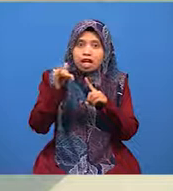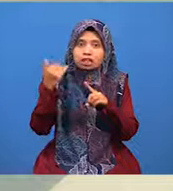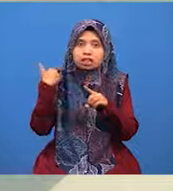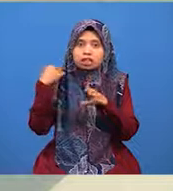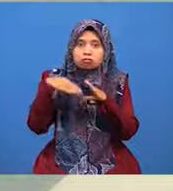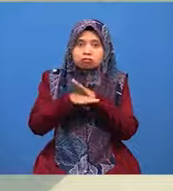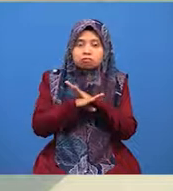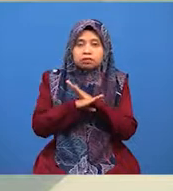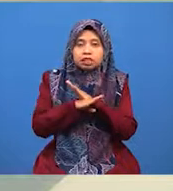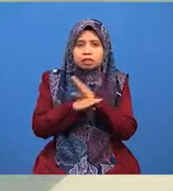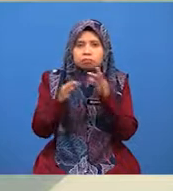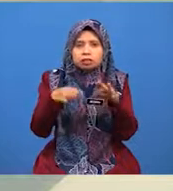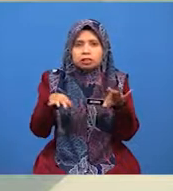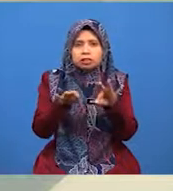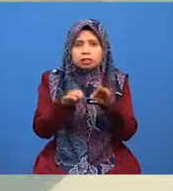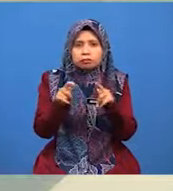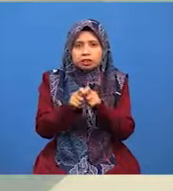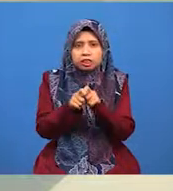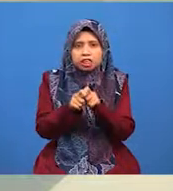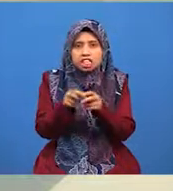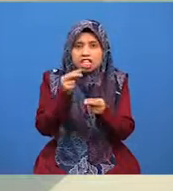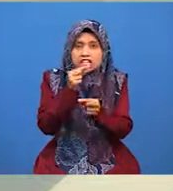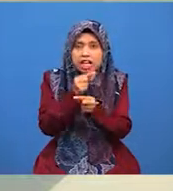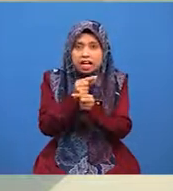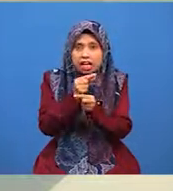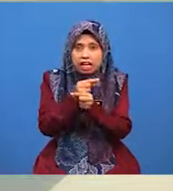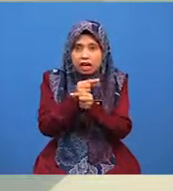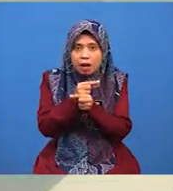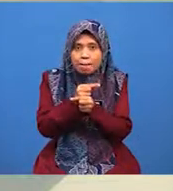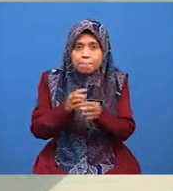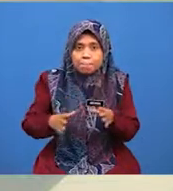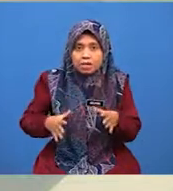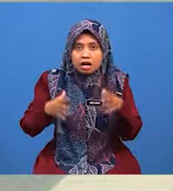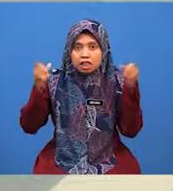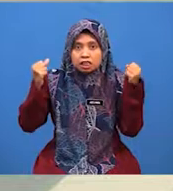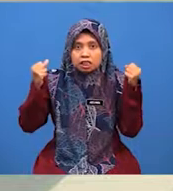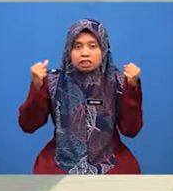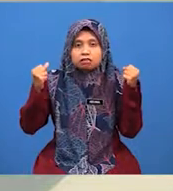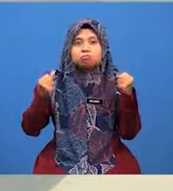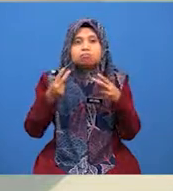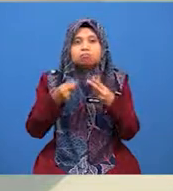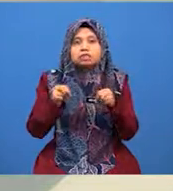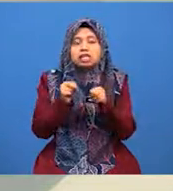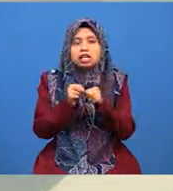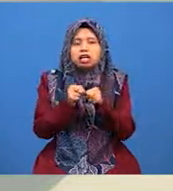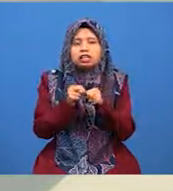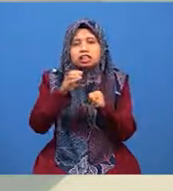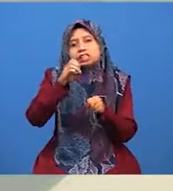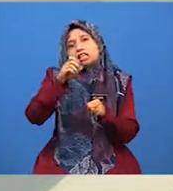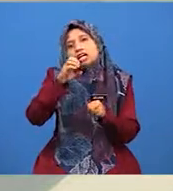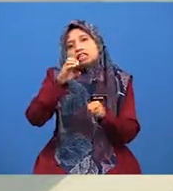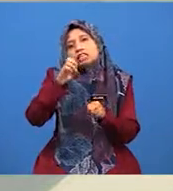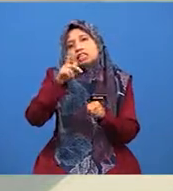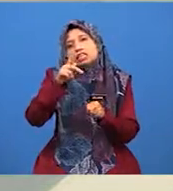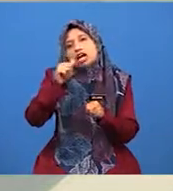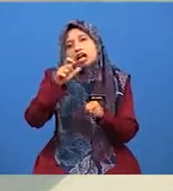terkandung dalam karya seperti nilai kegigihan, nilai keberanian, nilai